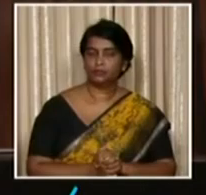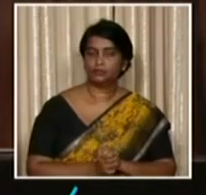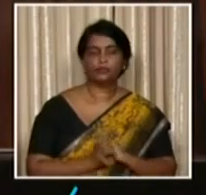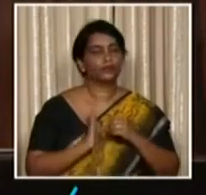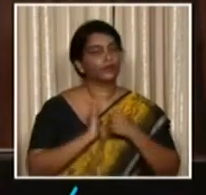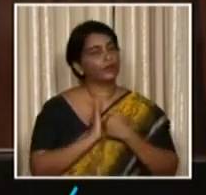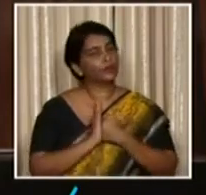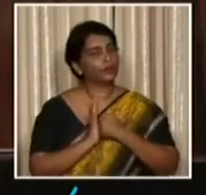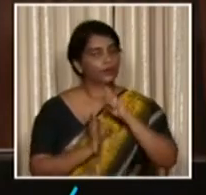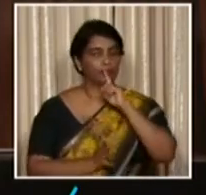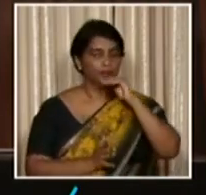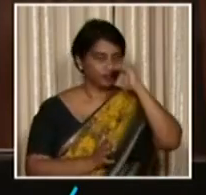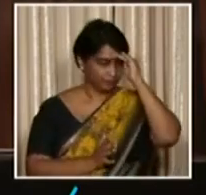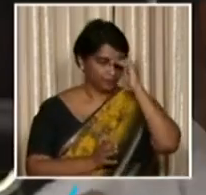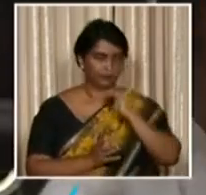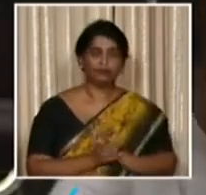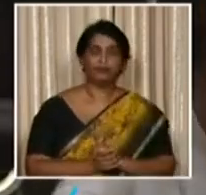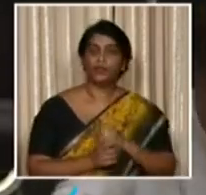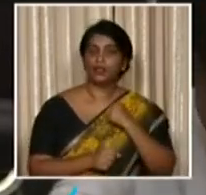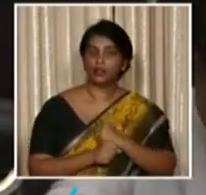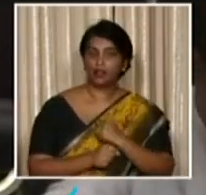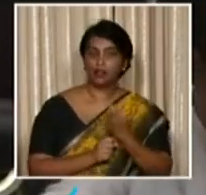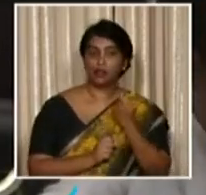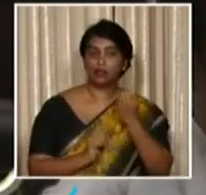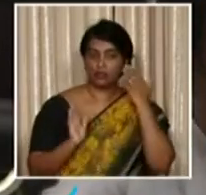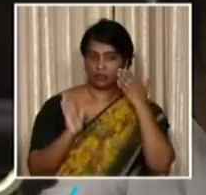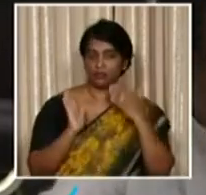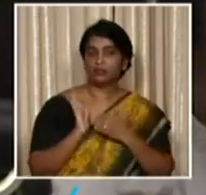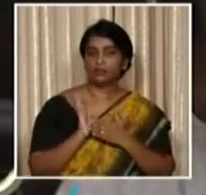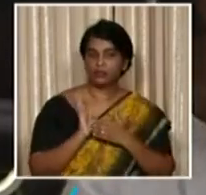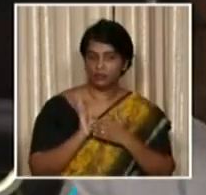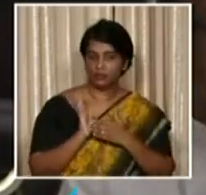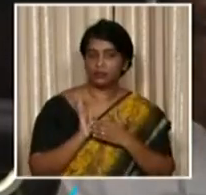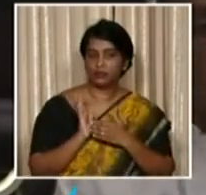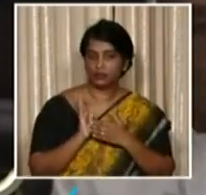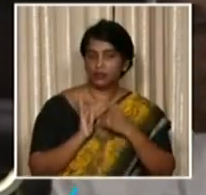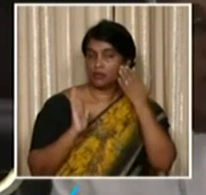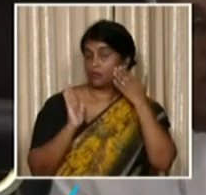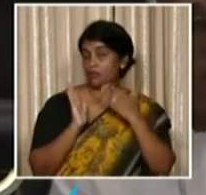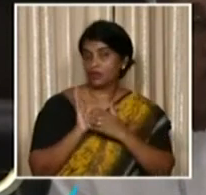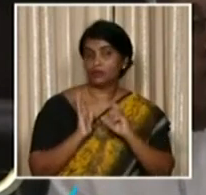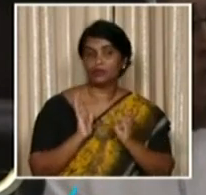ගරුකත් අනායකතුම රජයේ මුදල් පිළිබඳ කාරක